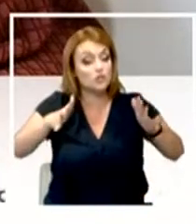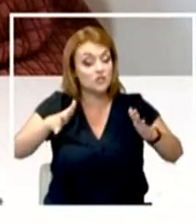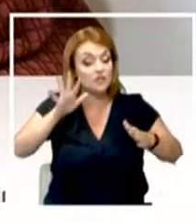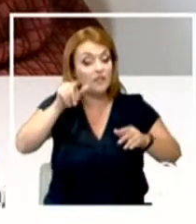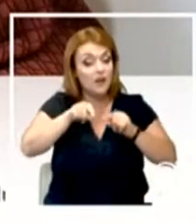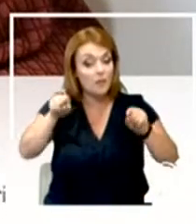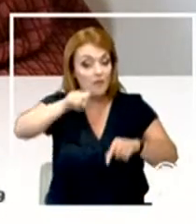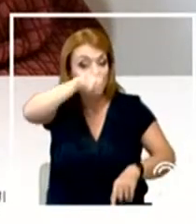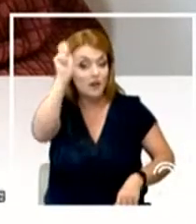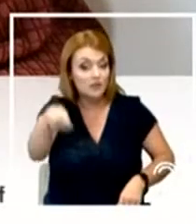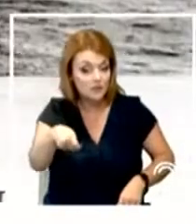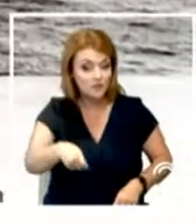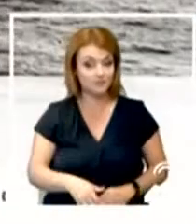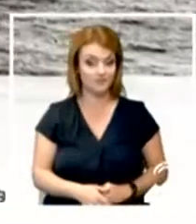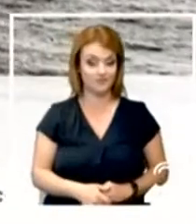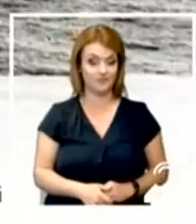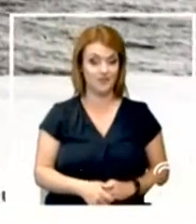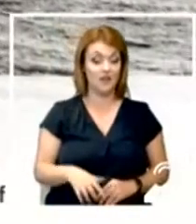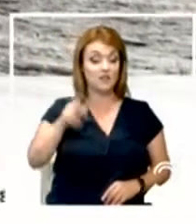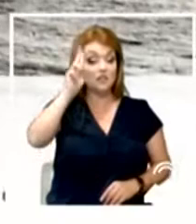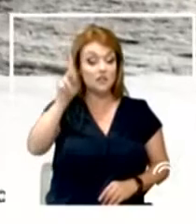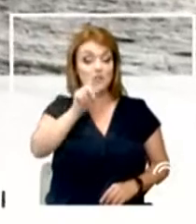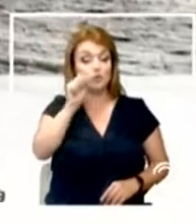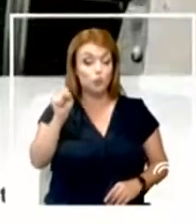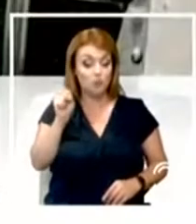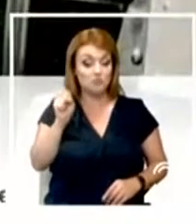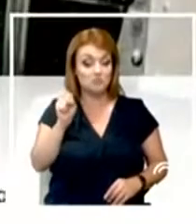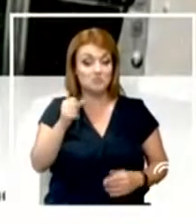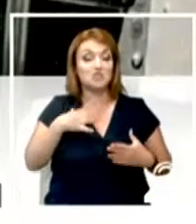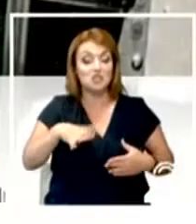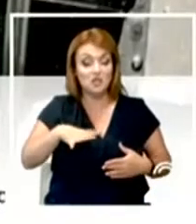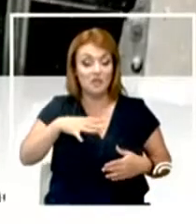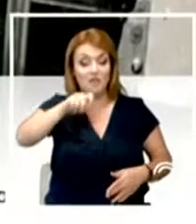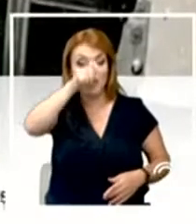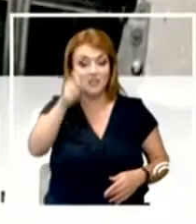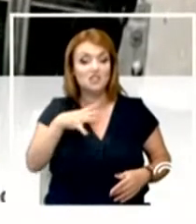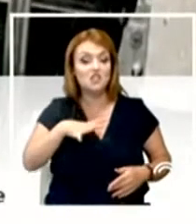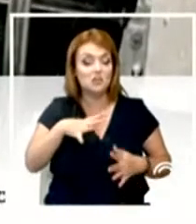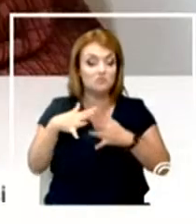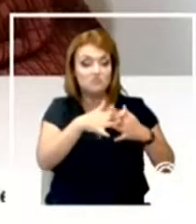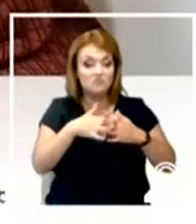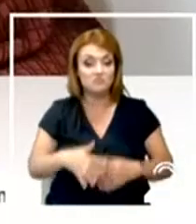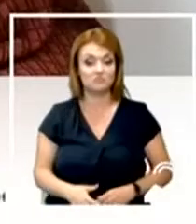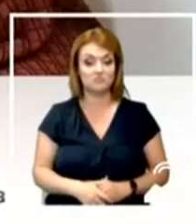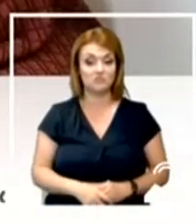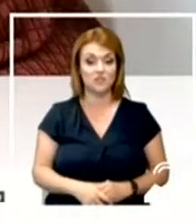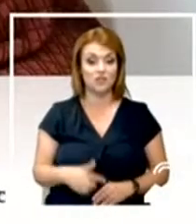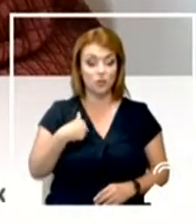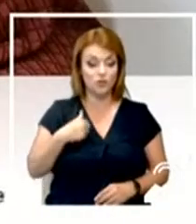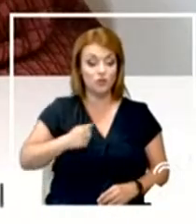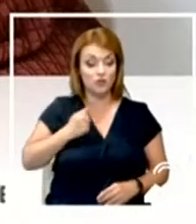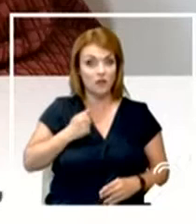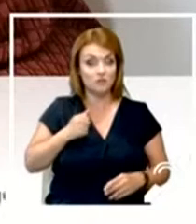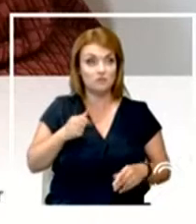capitarci e non si sa perché si combatte. Noi soldati siamo